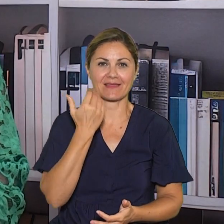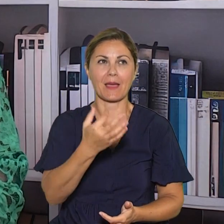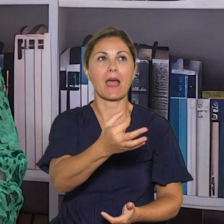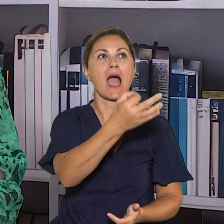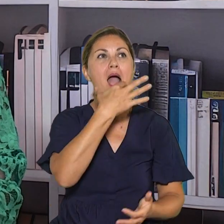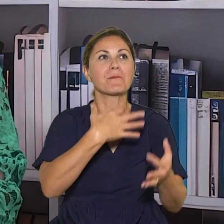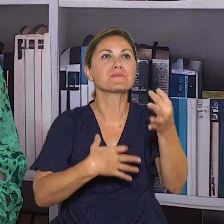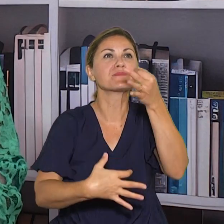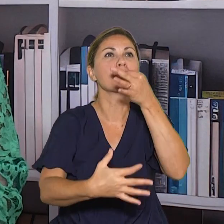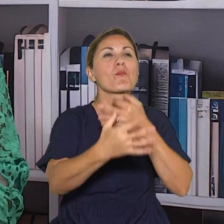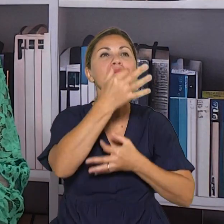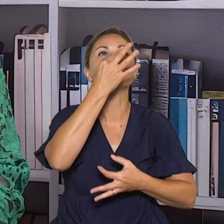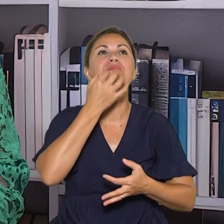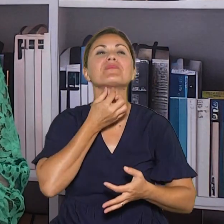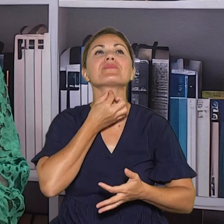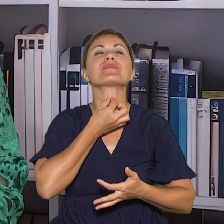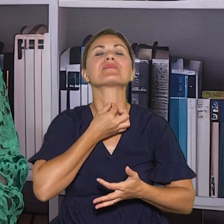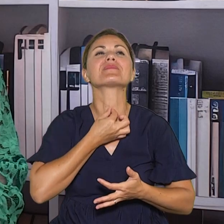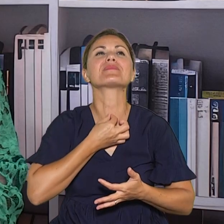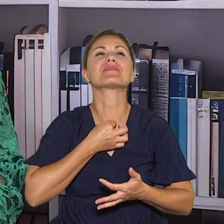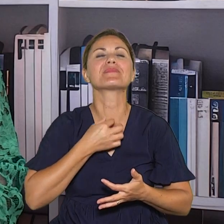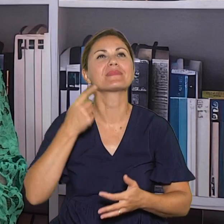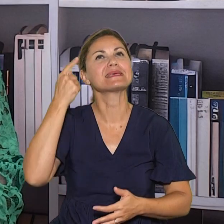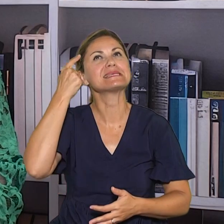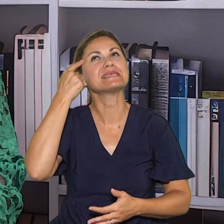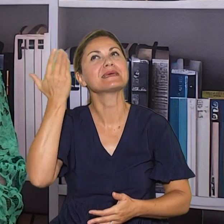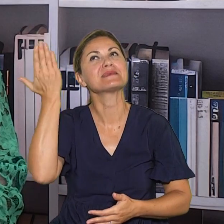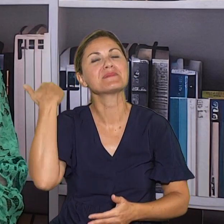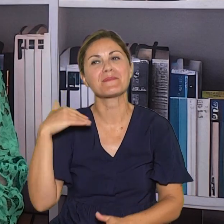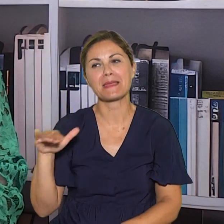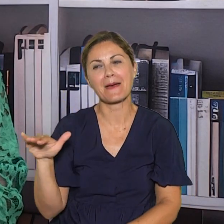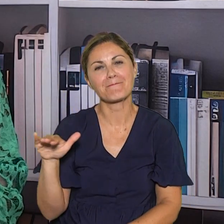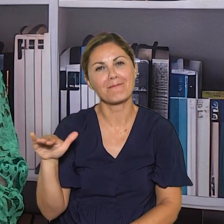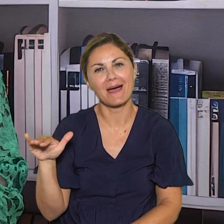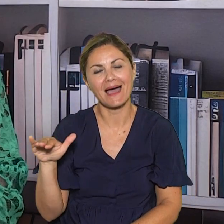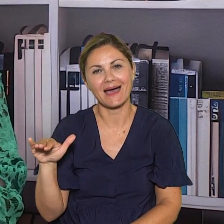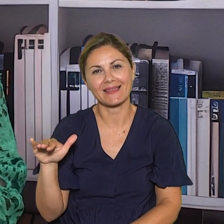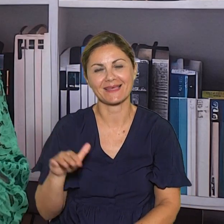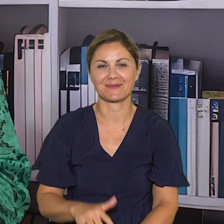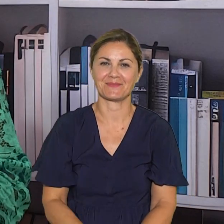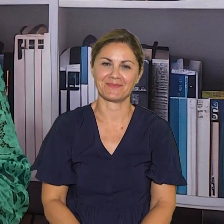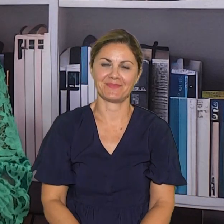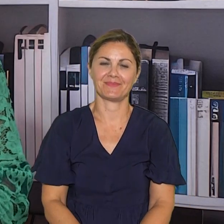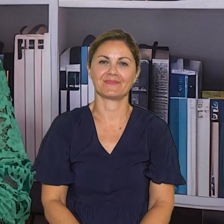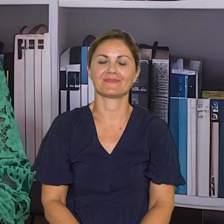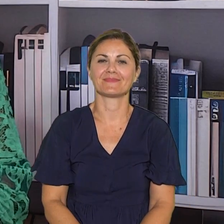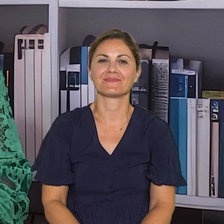bi brzo progucala. Brnistra me na te dane sića, najlipija mi od svakega